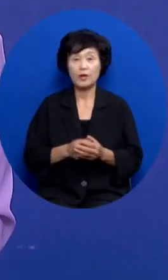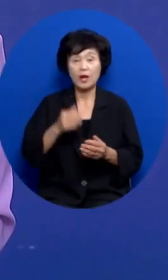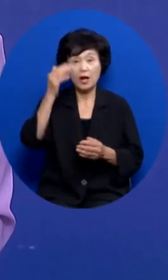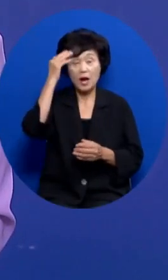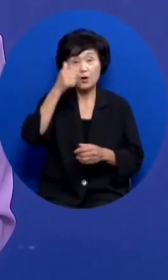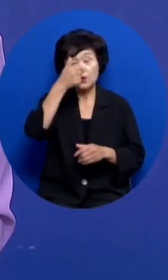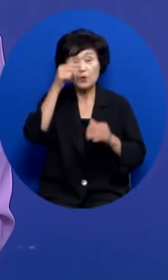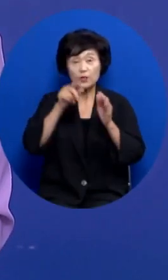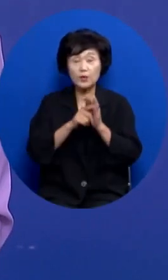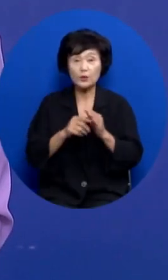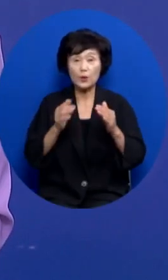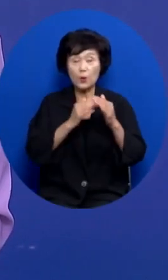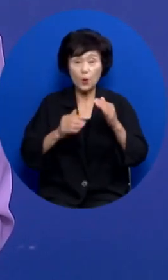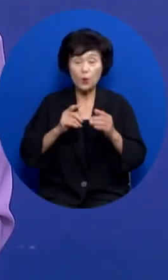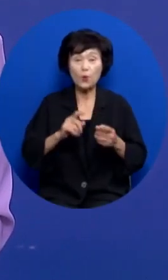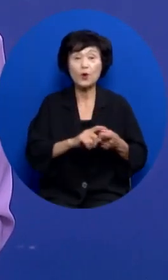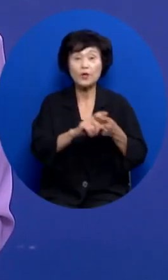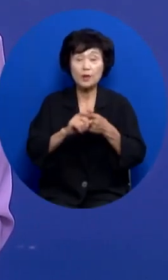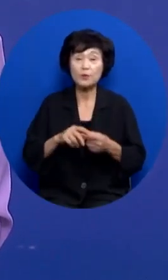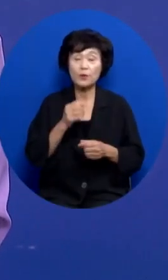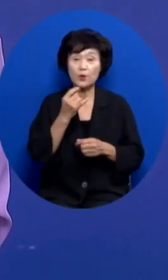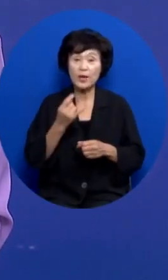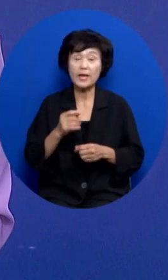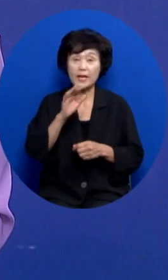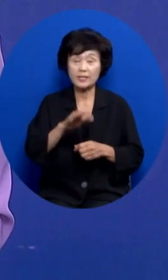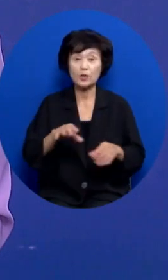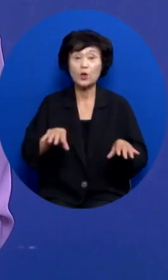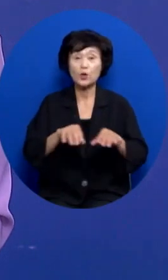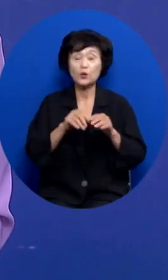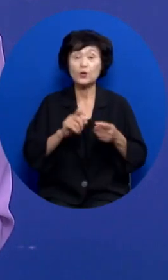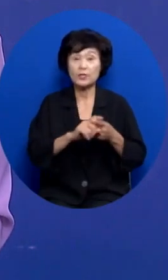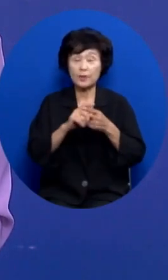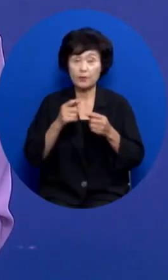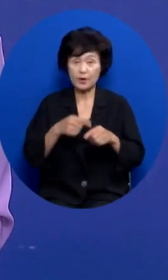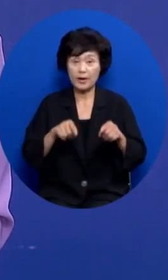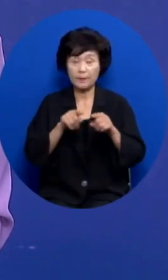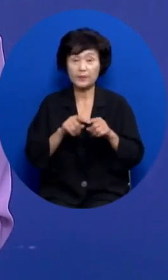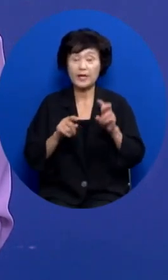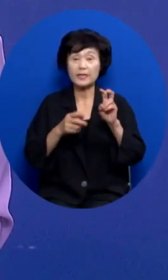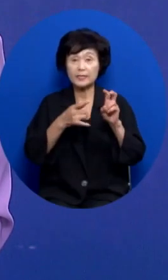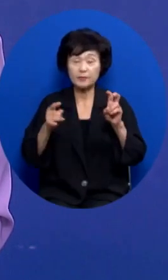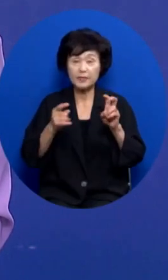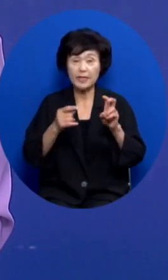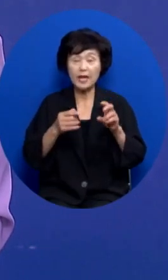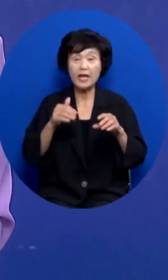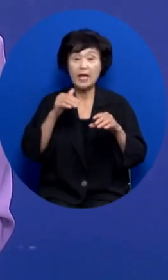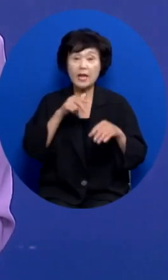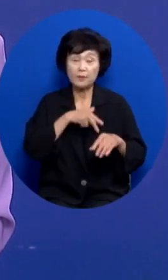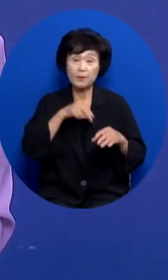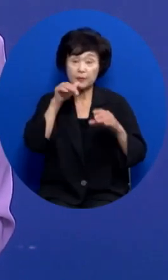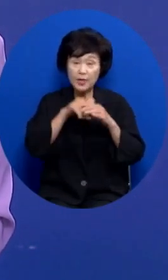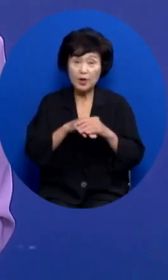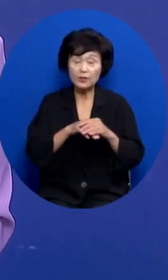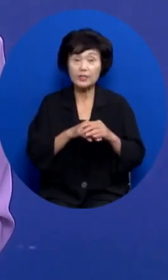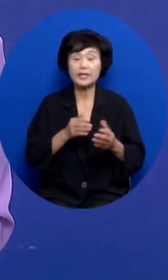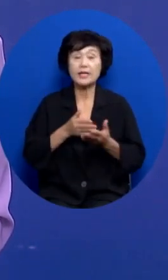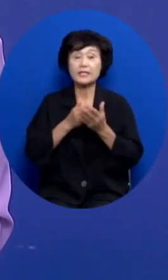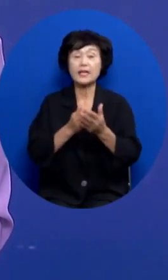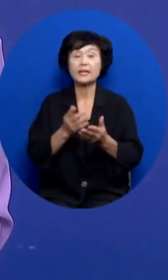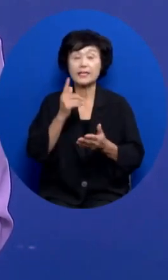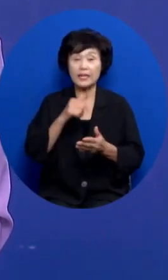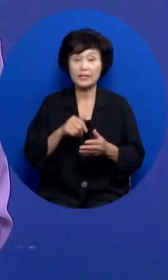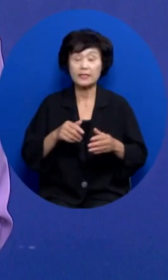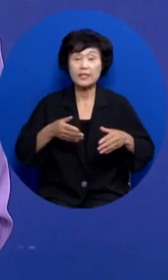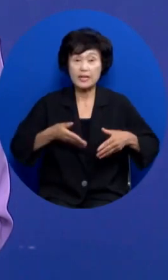한국기독교 공공정책협의회가 한국교회 총연합과 지난해 제20대 대선 후보들에게 제안했던 초저출산 극복을